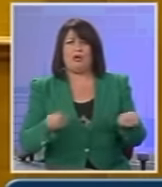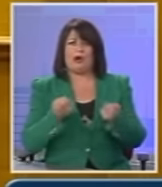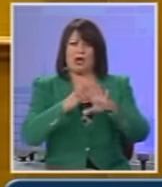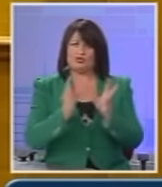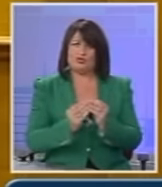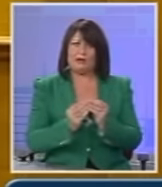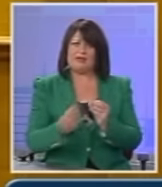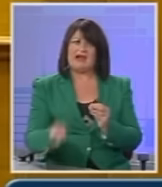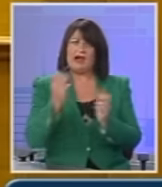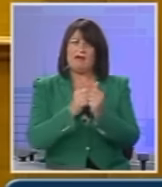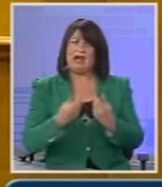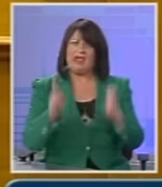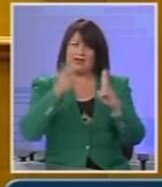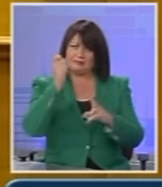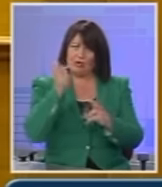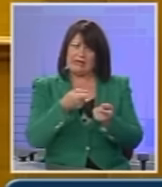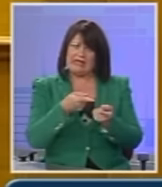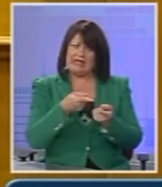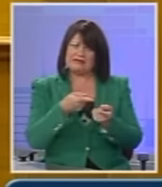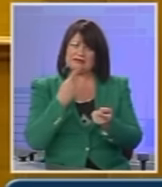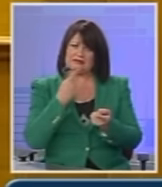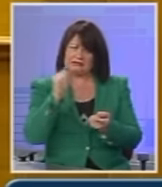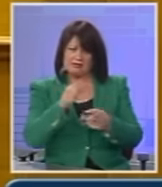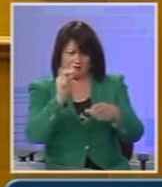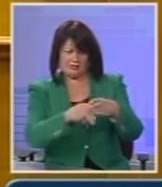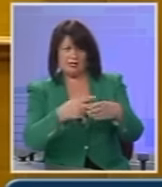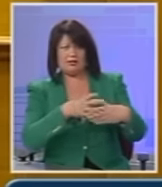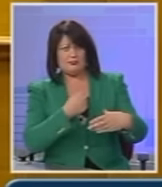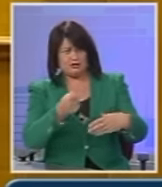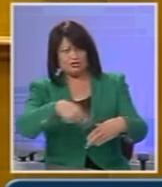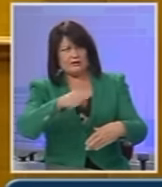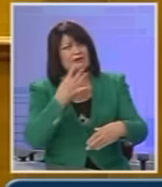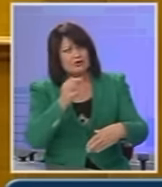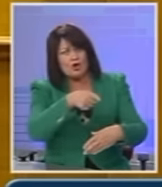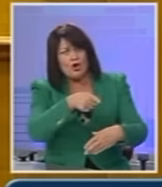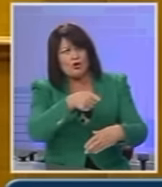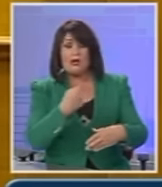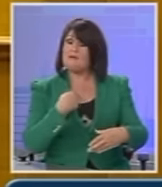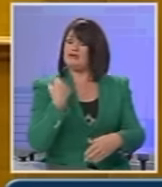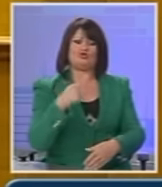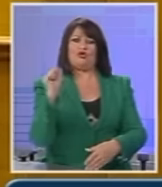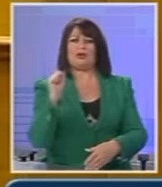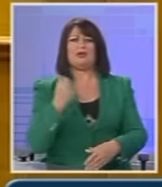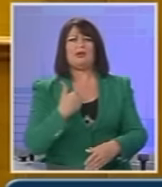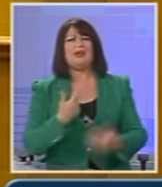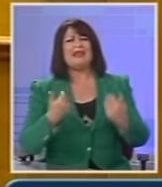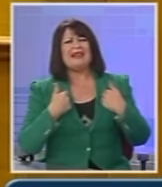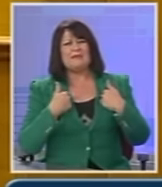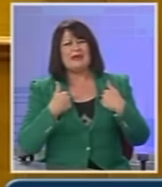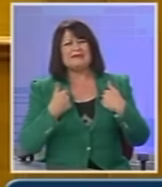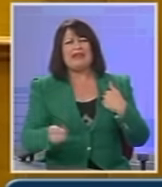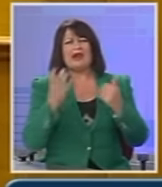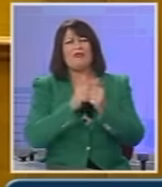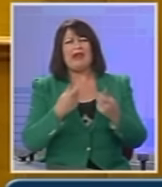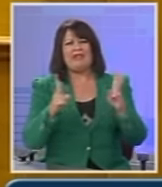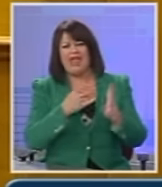των ακραίων νεοφιλελεύθερων επιλογών. Γι' αυτό θα δώσετε όλοι εσείς οι συνάδελφοι ψήφο εμπιστοσύνης. Γιατί εμείς δεν θα δώσουμε, δεν είμαστε ακραίοι